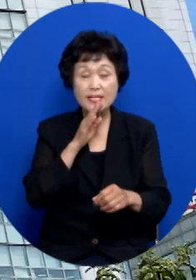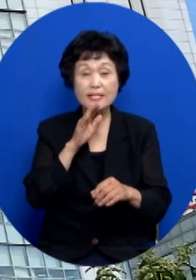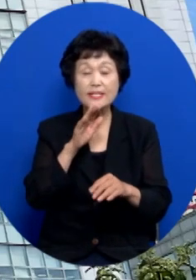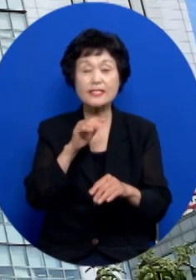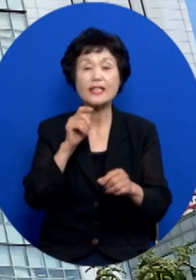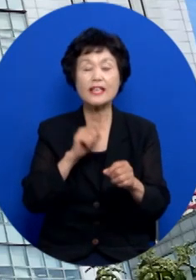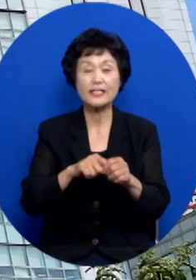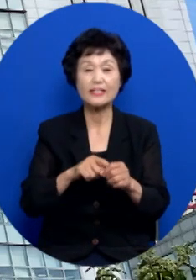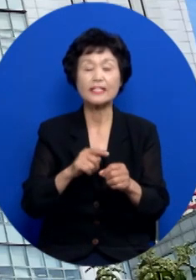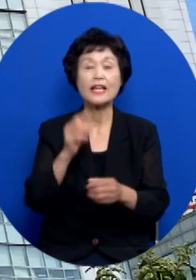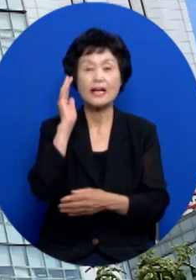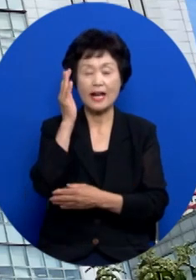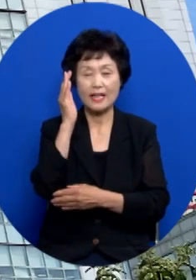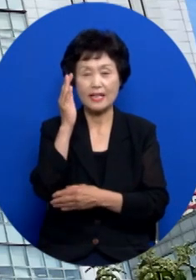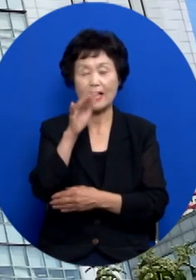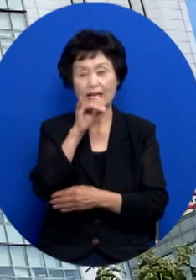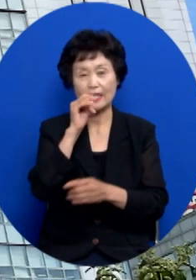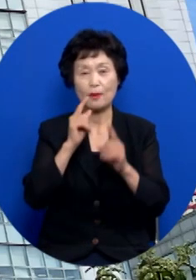것이라고 설명했습니다.